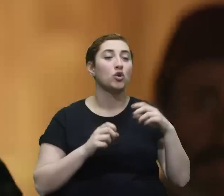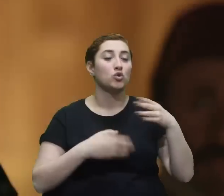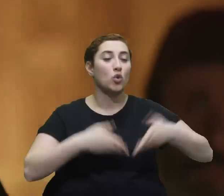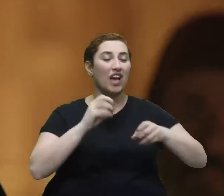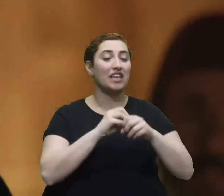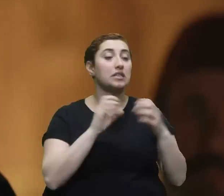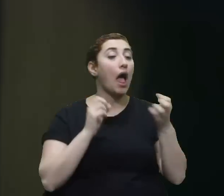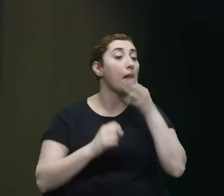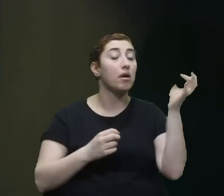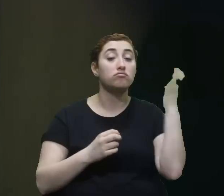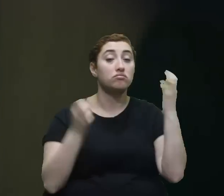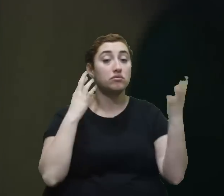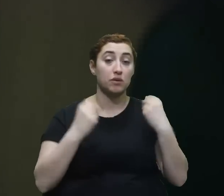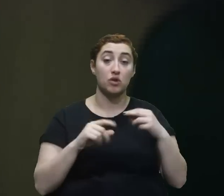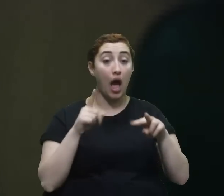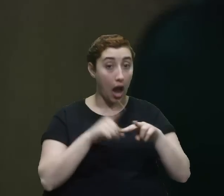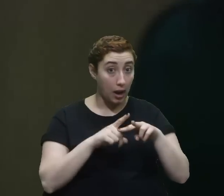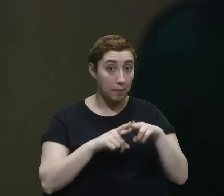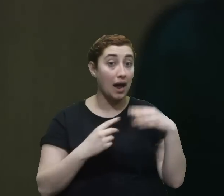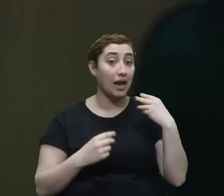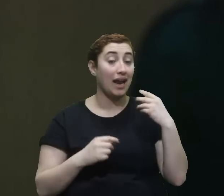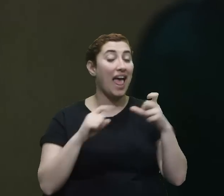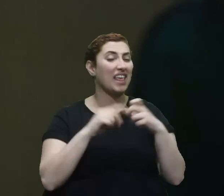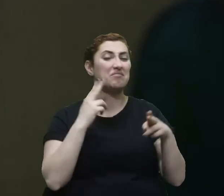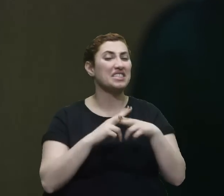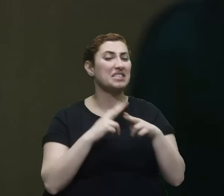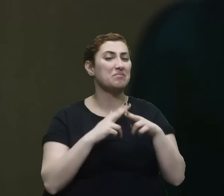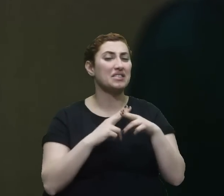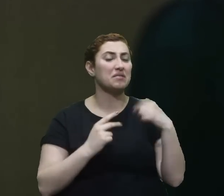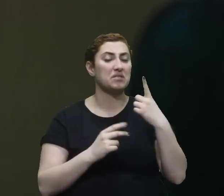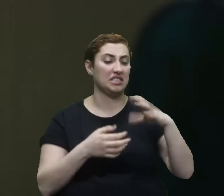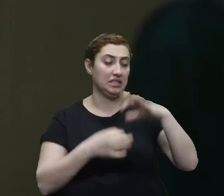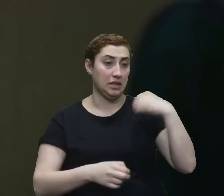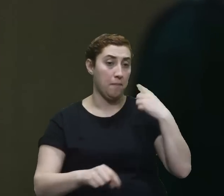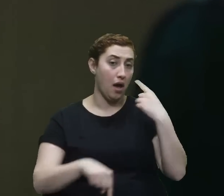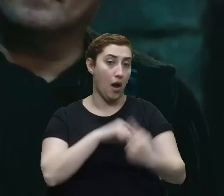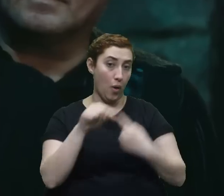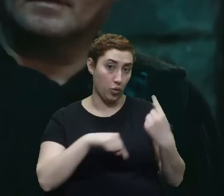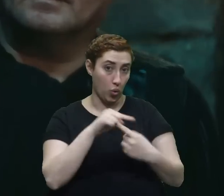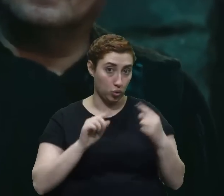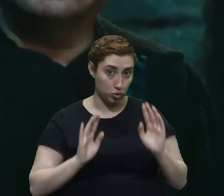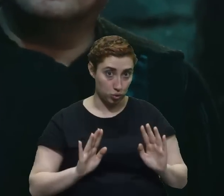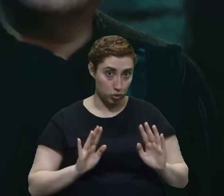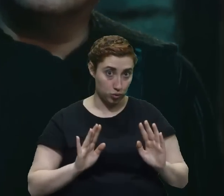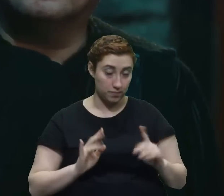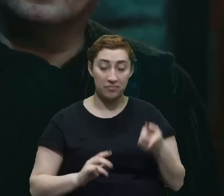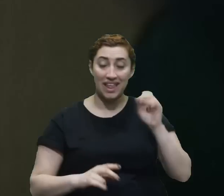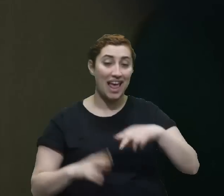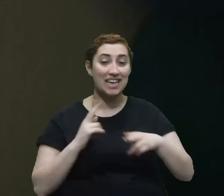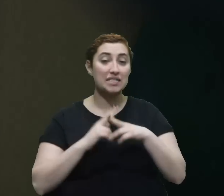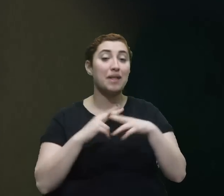istihbarat toplayacaklar. Akbar, Eyyam adında bir şahsiyet arıyoruz. Diğer